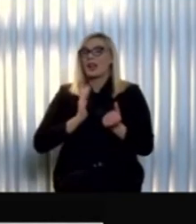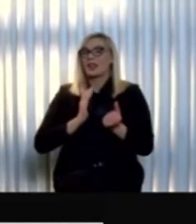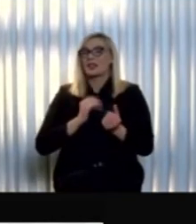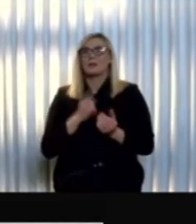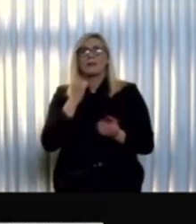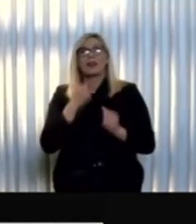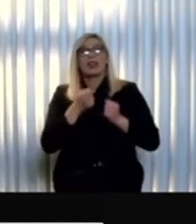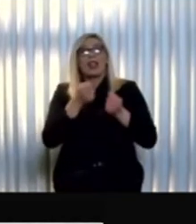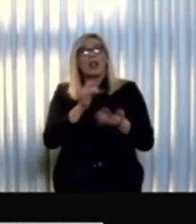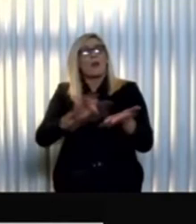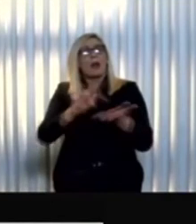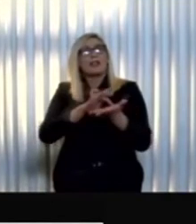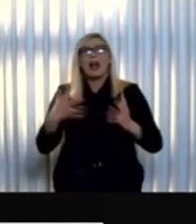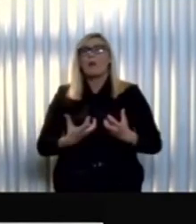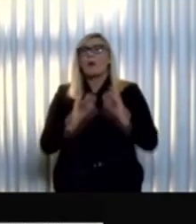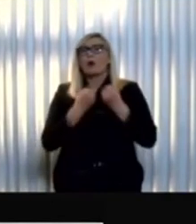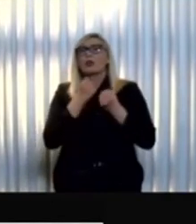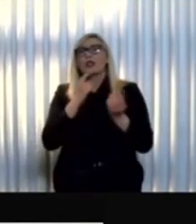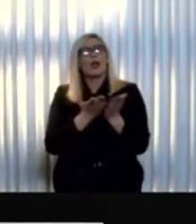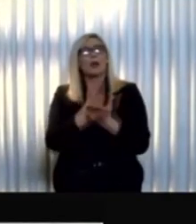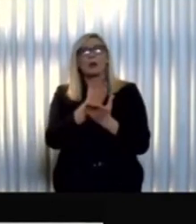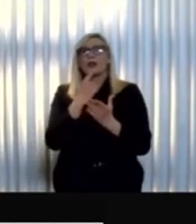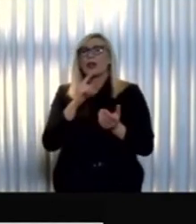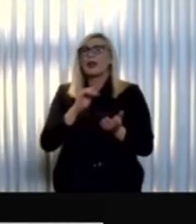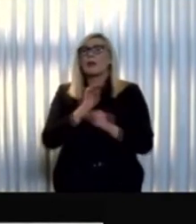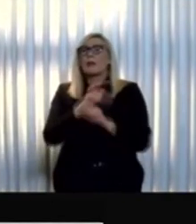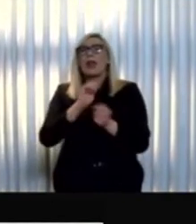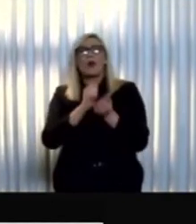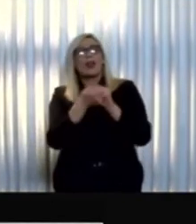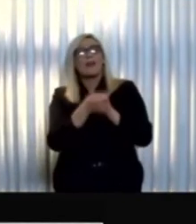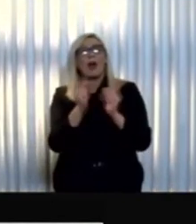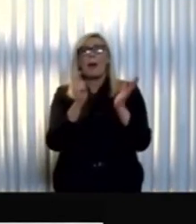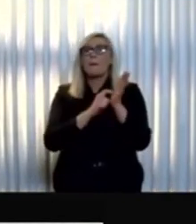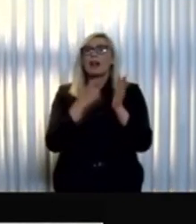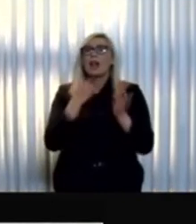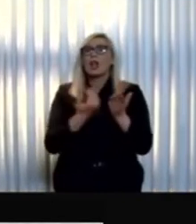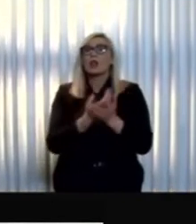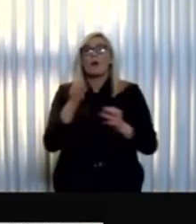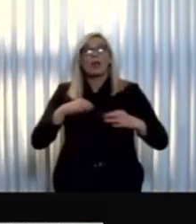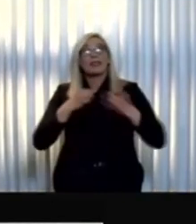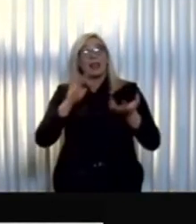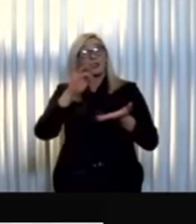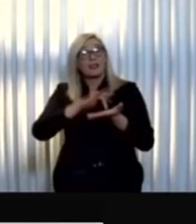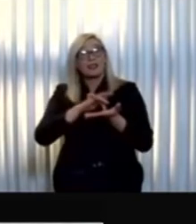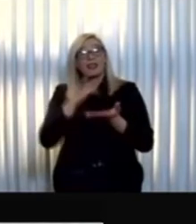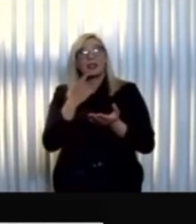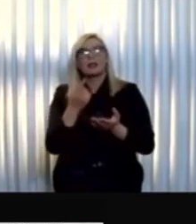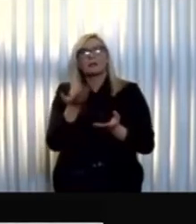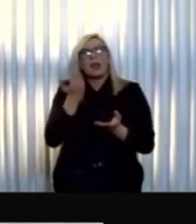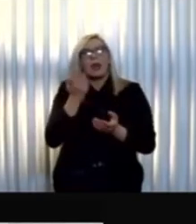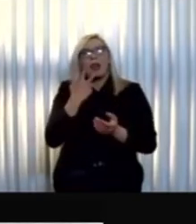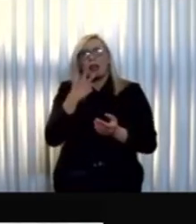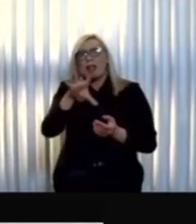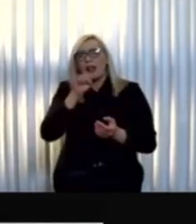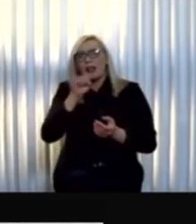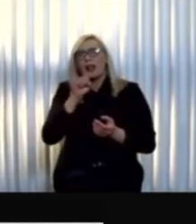целосна подршка на процесот и преку реформирање и отварање на нови здравствени центри за рана интервенција, во кој